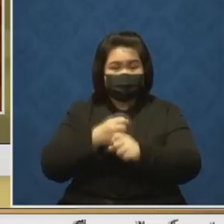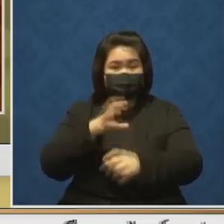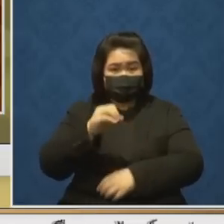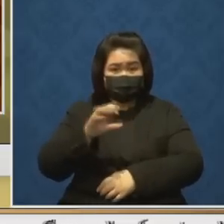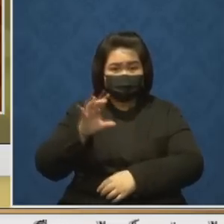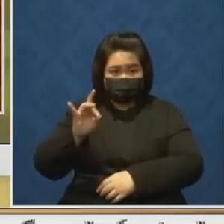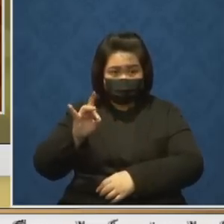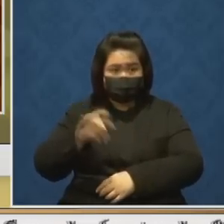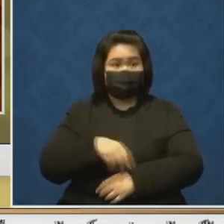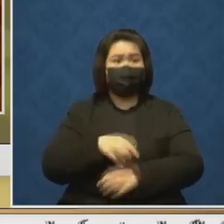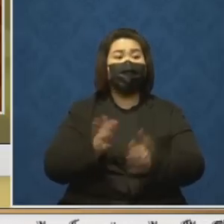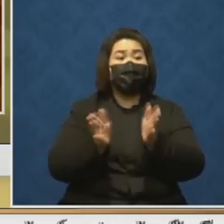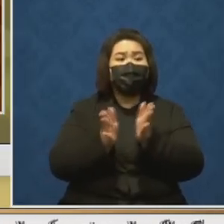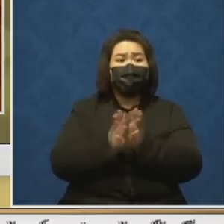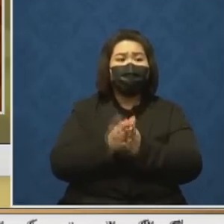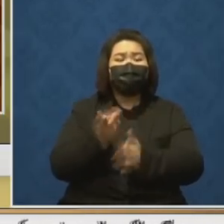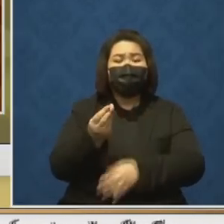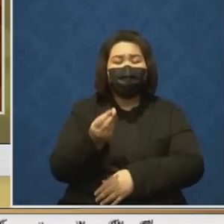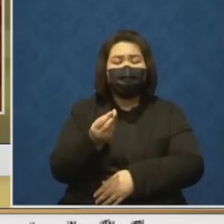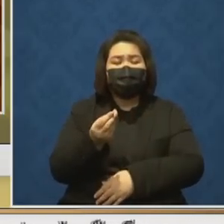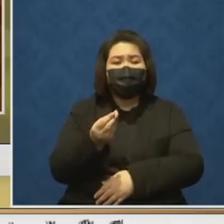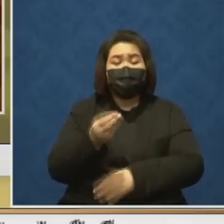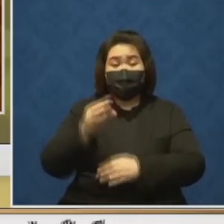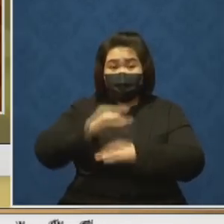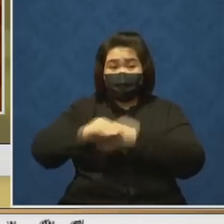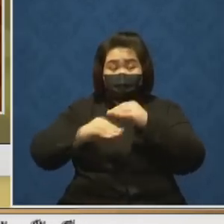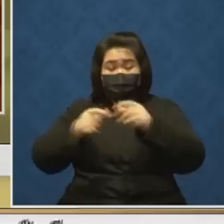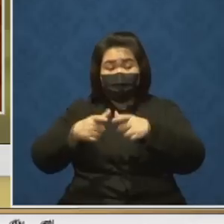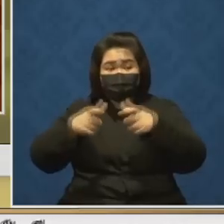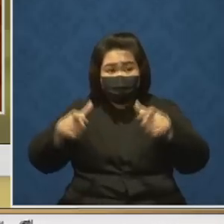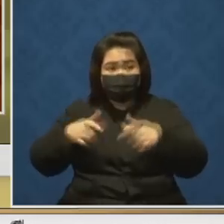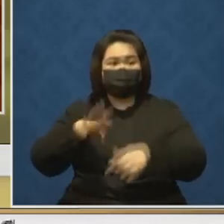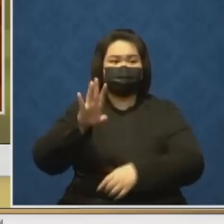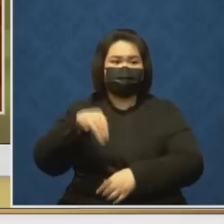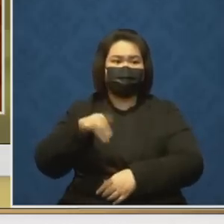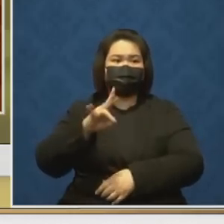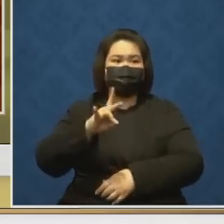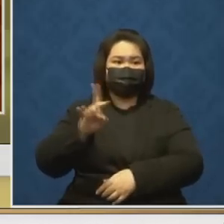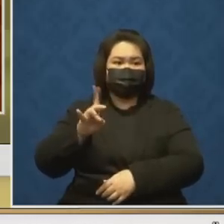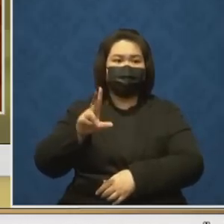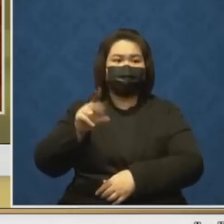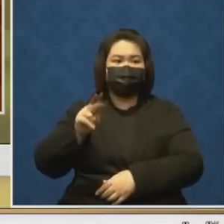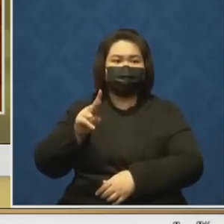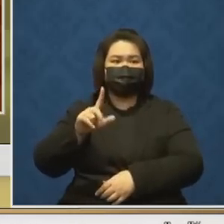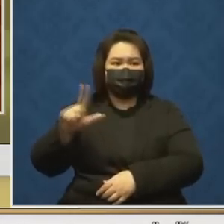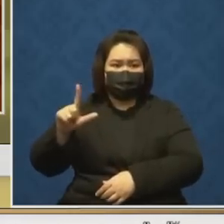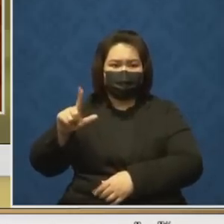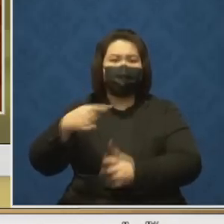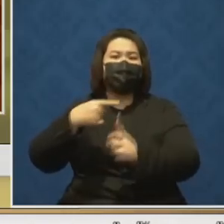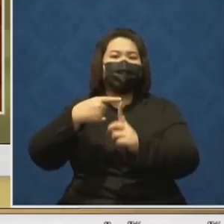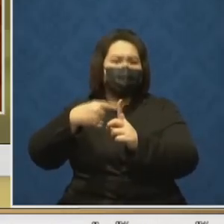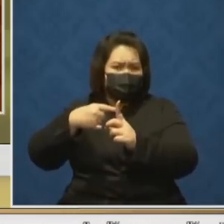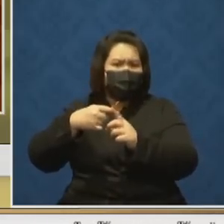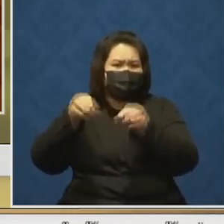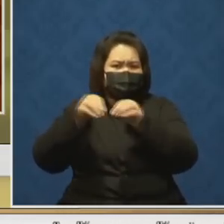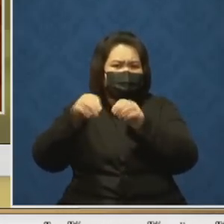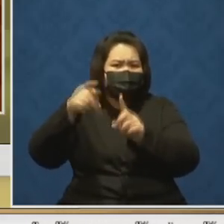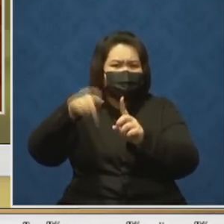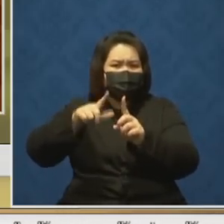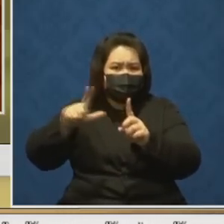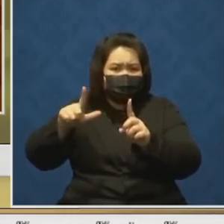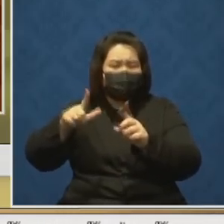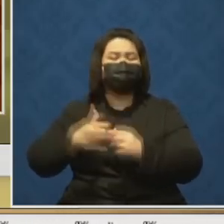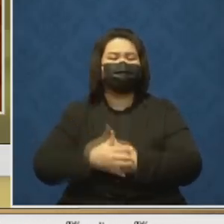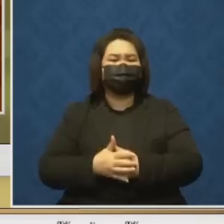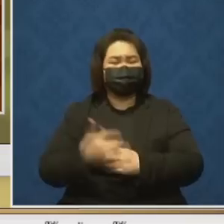755 ล้บาทกลายเป็โครงการระดับ 4,732 ลานบาทเพิ่มขึ้นเกอบ 1,000 ลานบาทและ